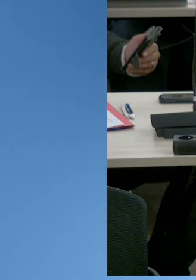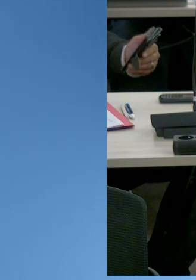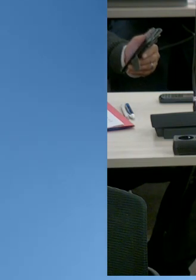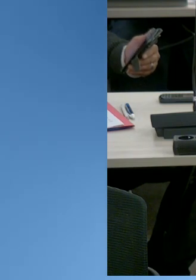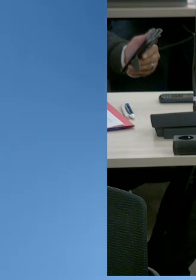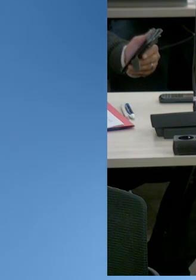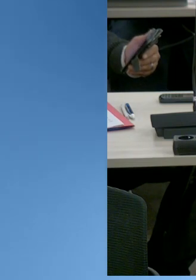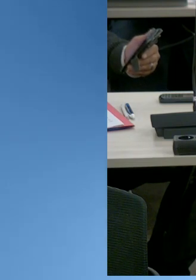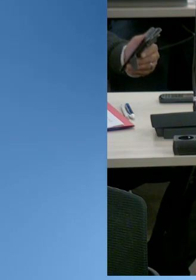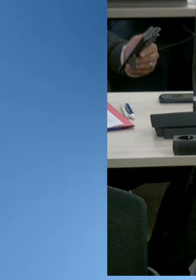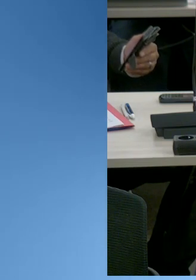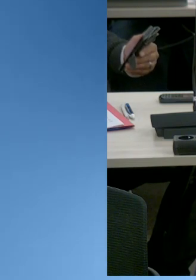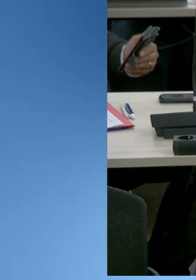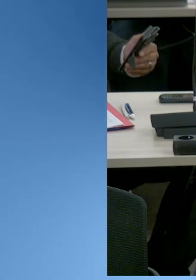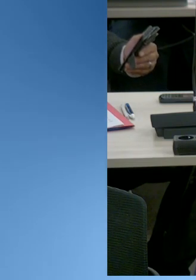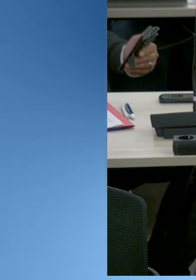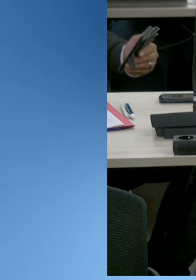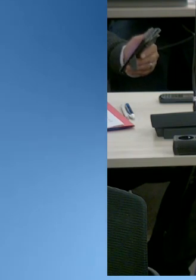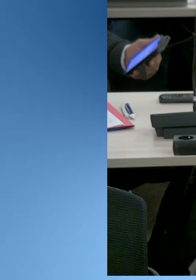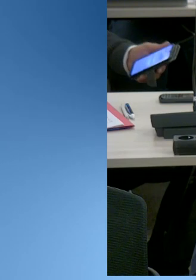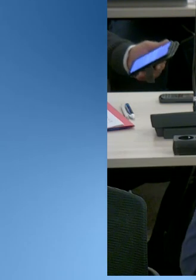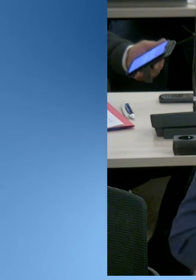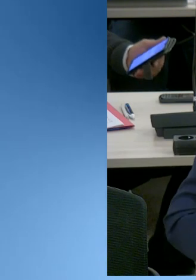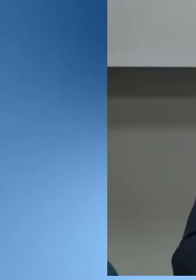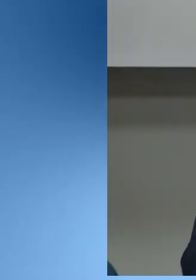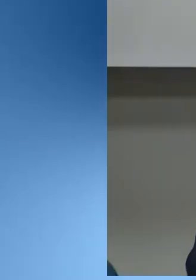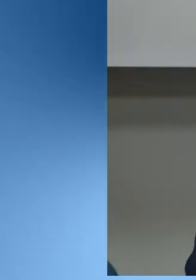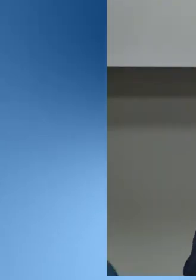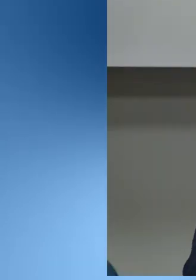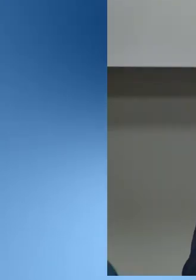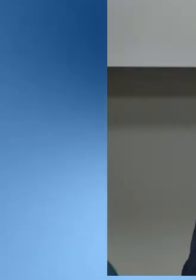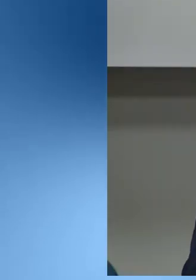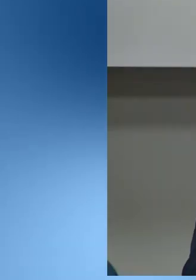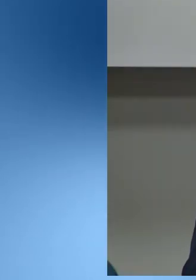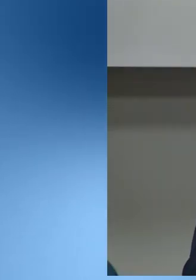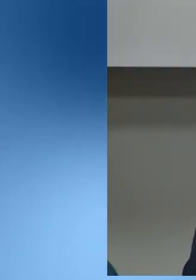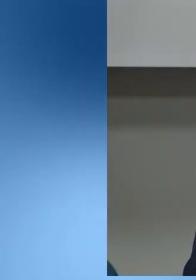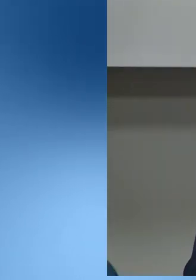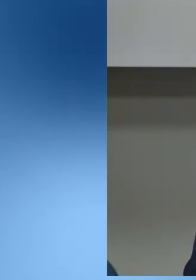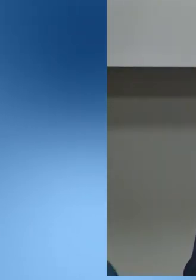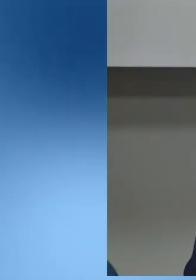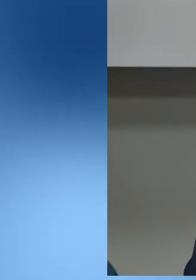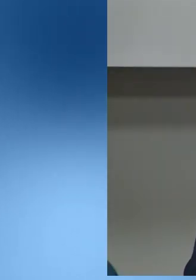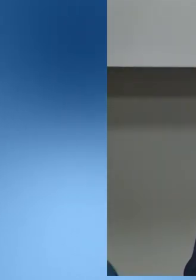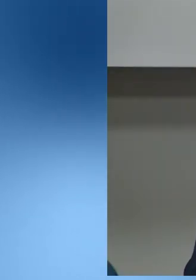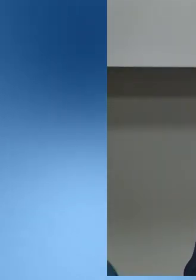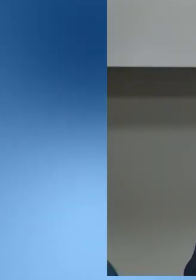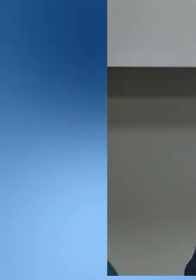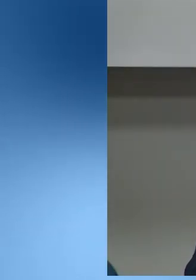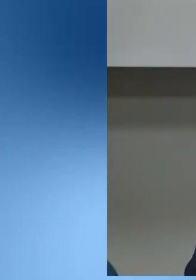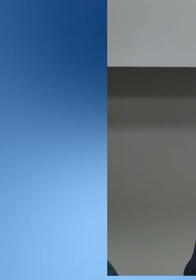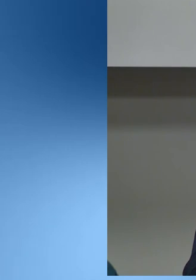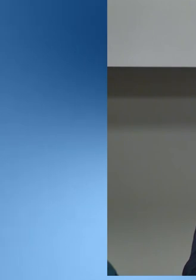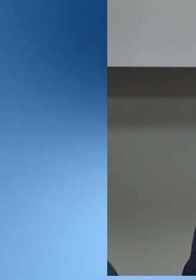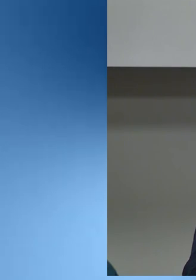s dit qu' niveau de la M onallait pas dépenser et aller à Rio de G VO non je crois pas qu'ilit fassz ça monsieur parce que si on refait la liste de voyage je crains que ce soit un